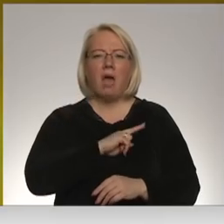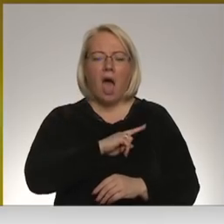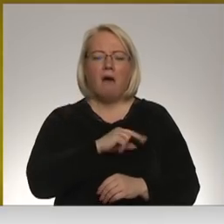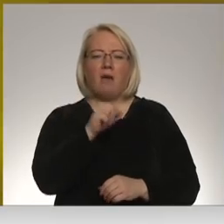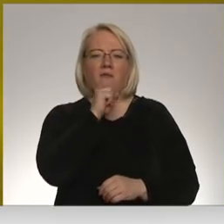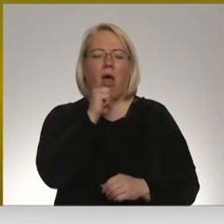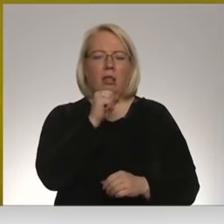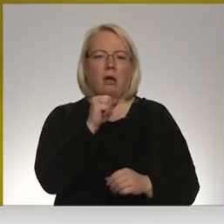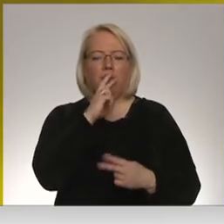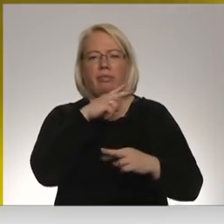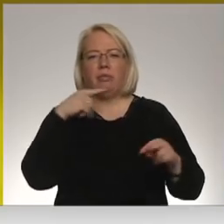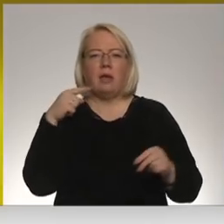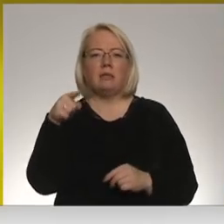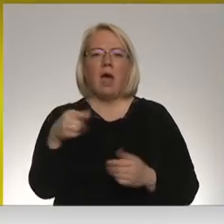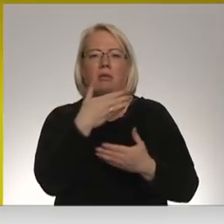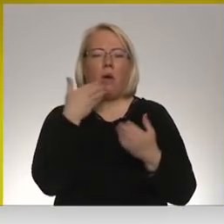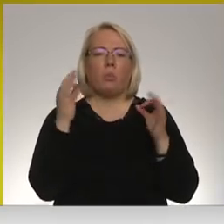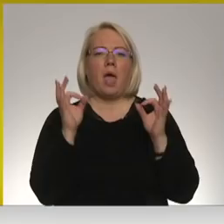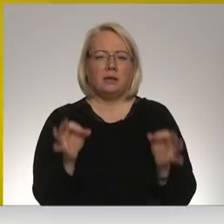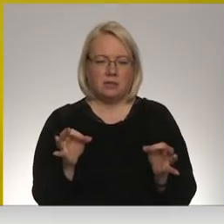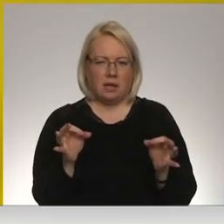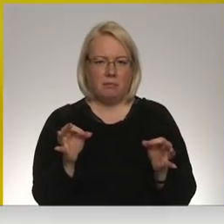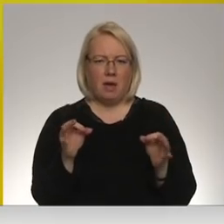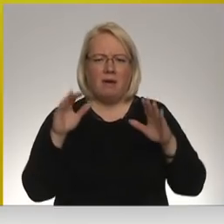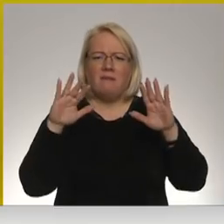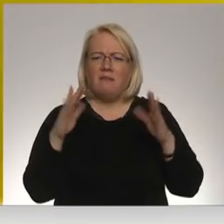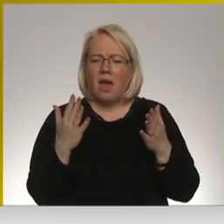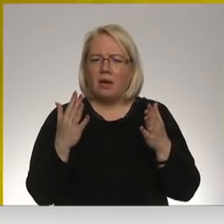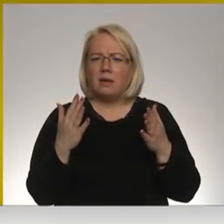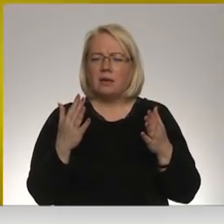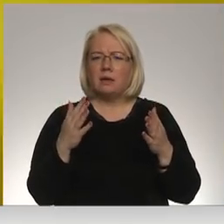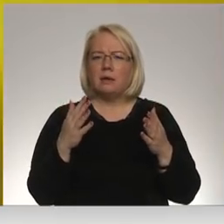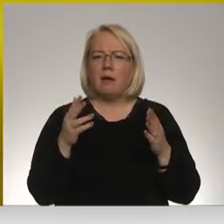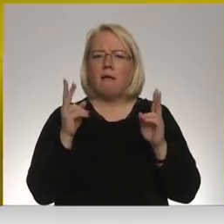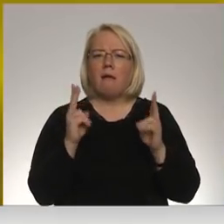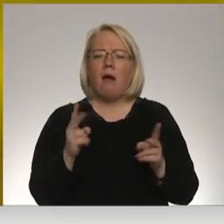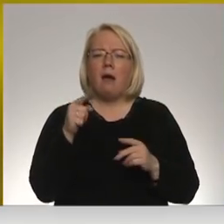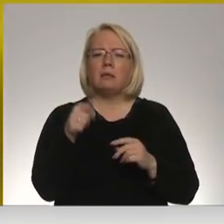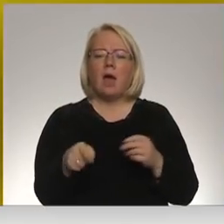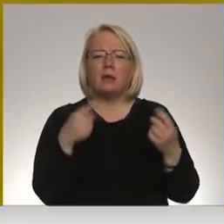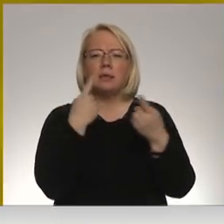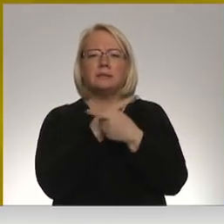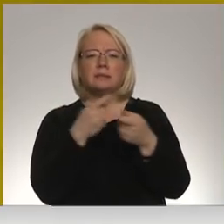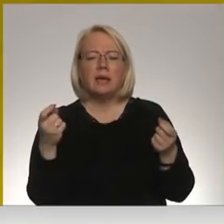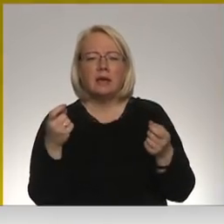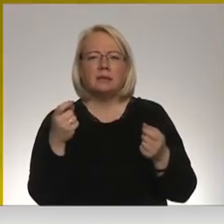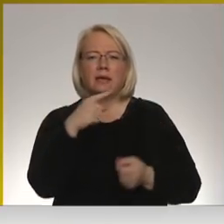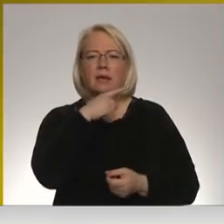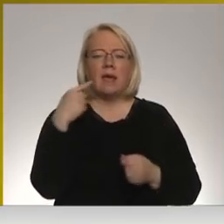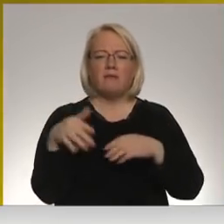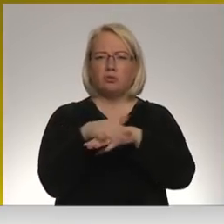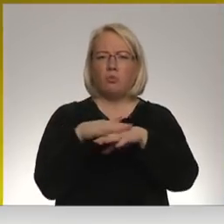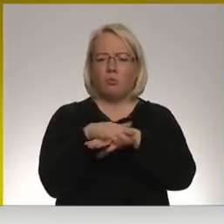atspēkotas, sakot, noliedzot, ka tas tā nesot taisnība. Vai un kā šāda ziņa savukārt Krievijas